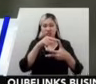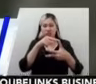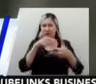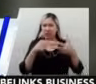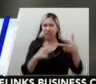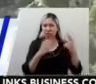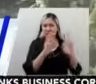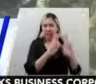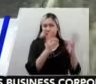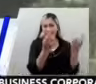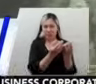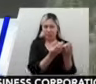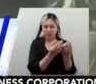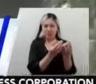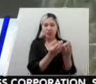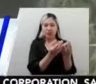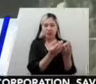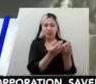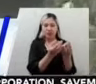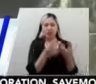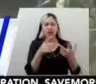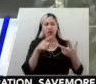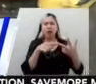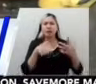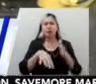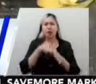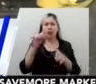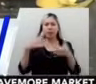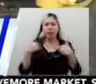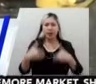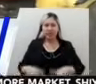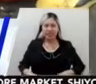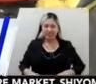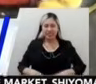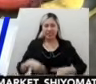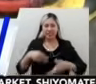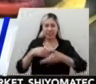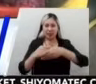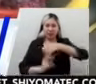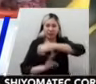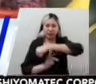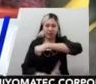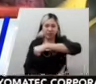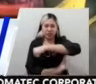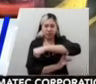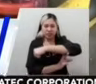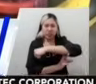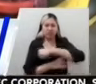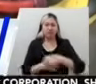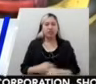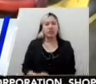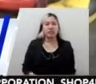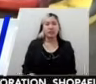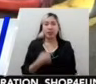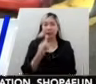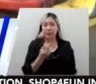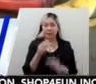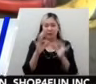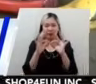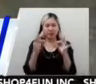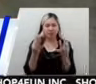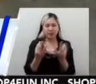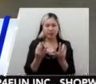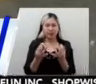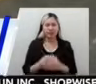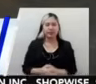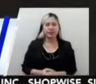Natagpuan ang labi ng isa sa kanila sa ilalim ng isang tulay. Ayon sa mga rescuer, kinumpirma ng pamilya na sa isa sa mga kaanak